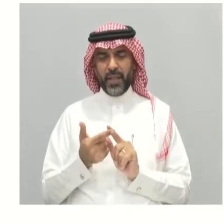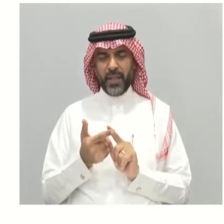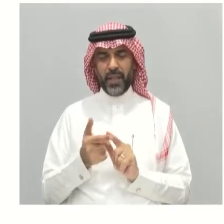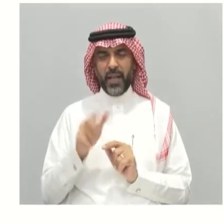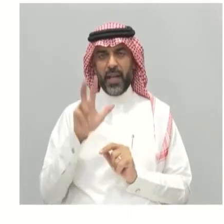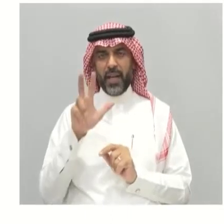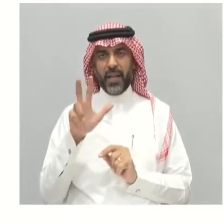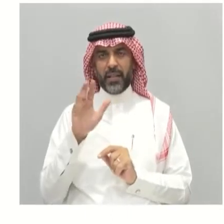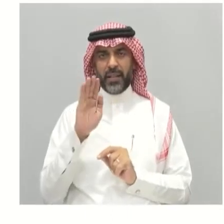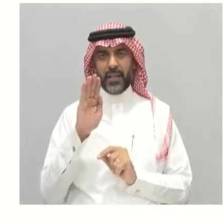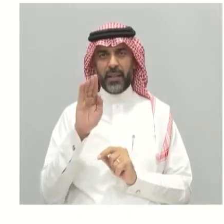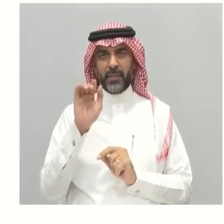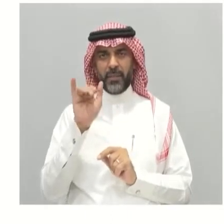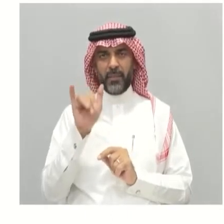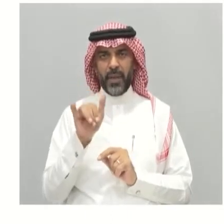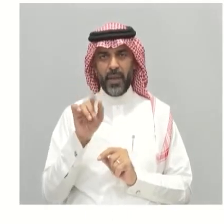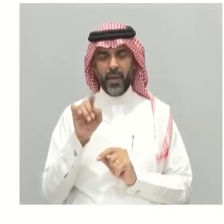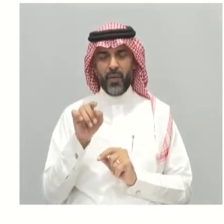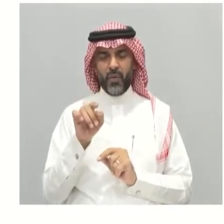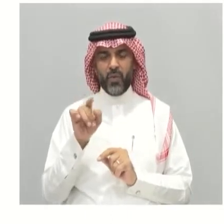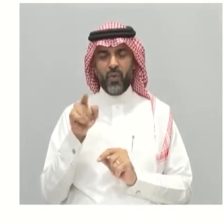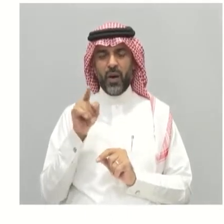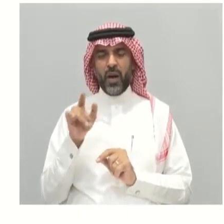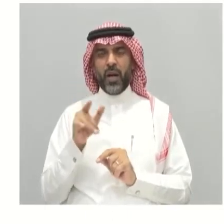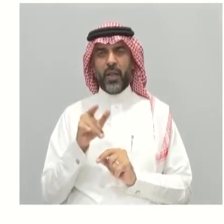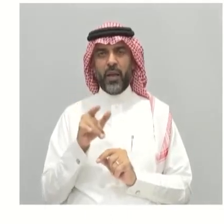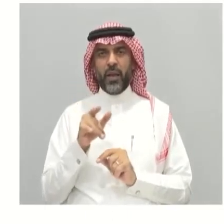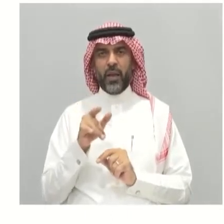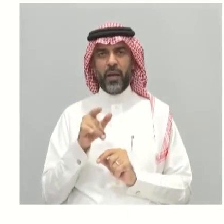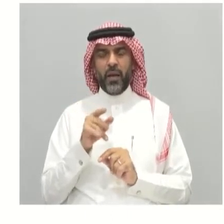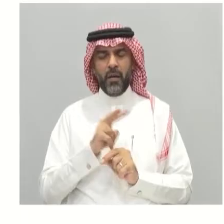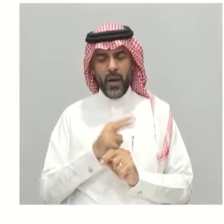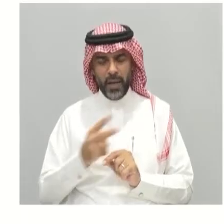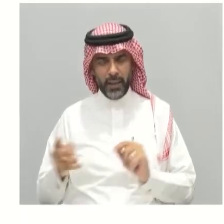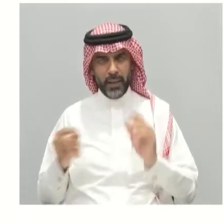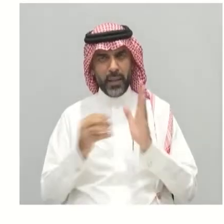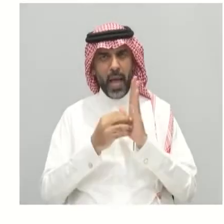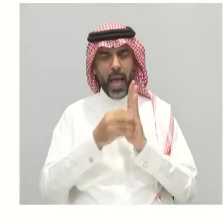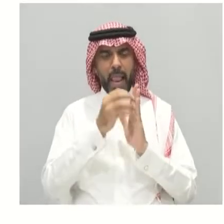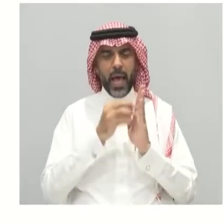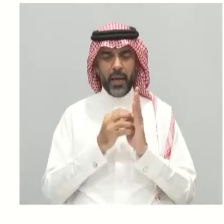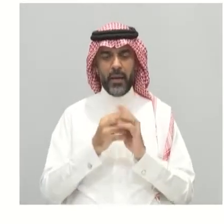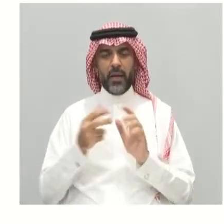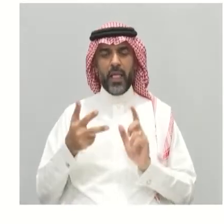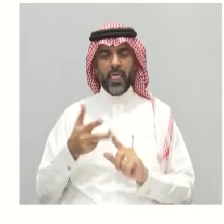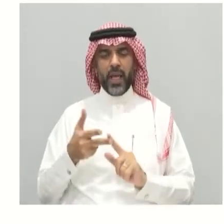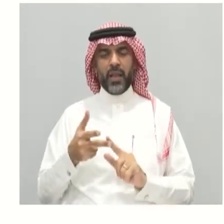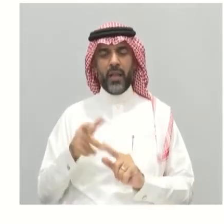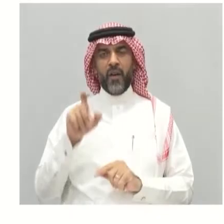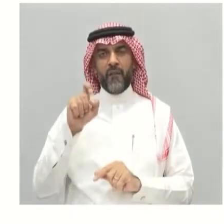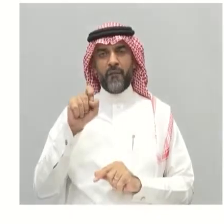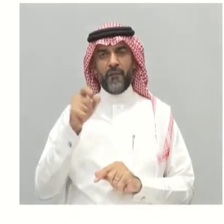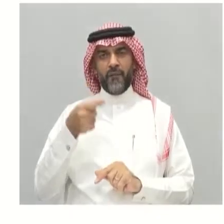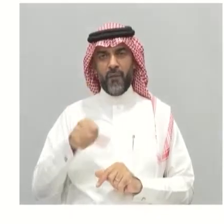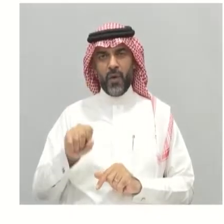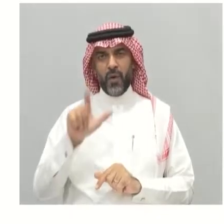سبيروجيرا يمثل النمط العديد الخلايا الخيطي والمثال الثالث على الطحالب